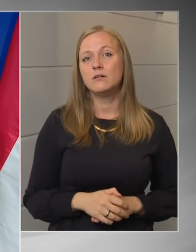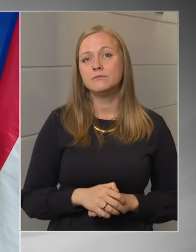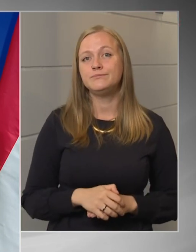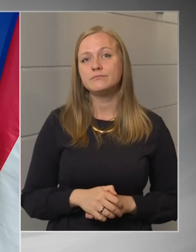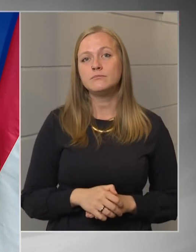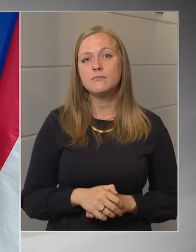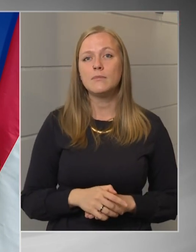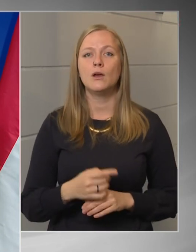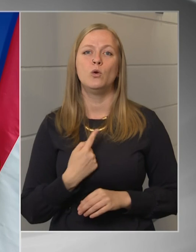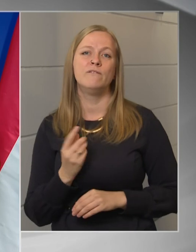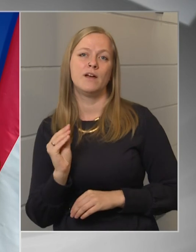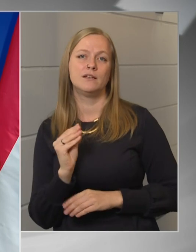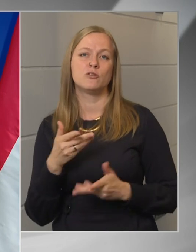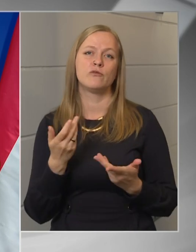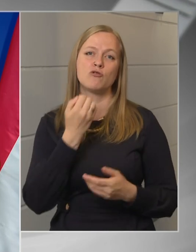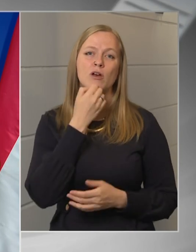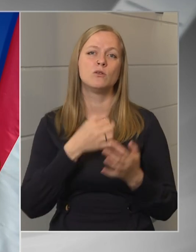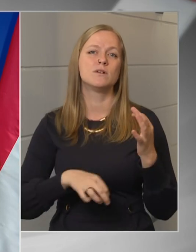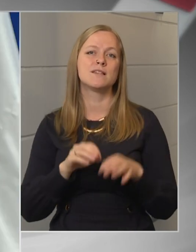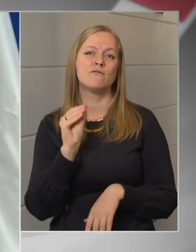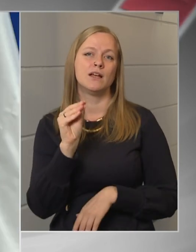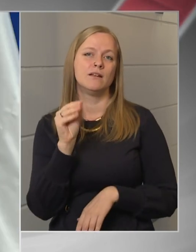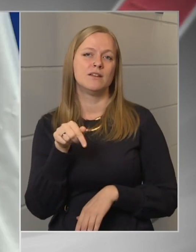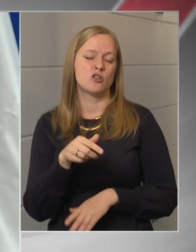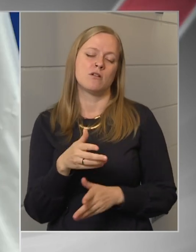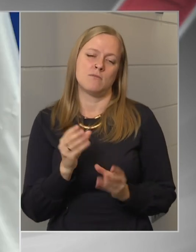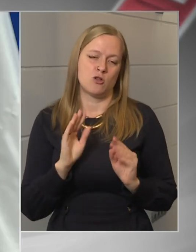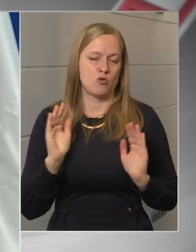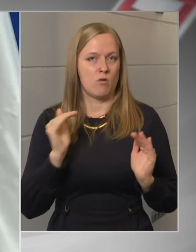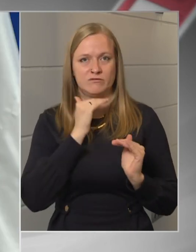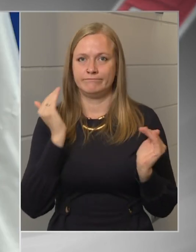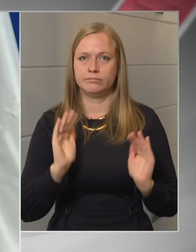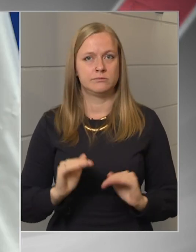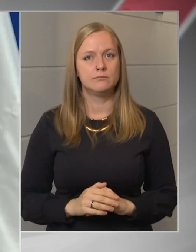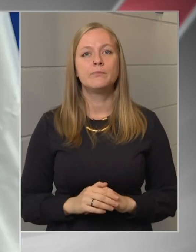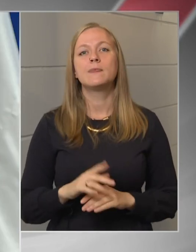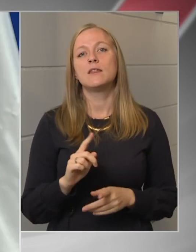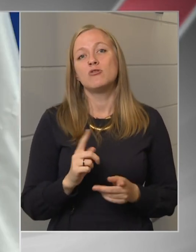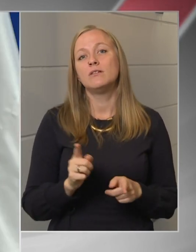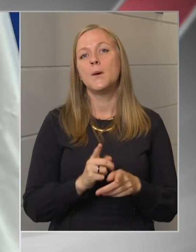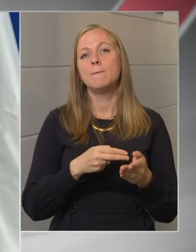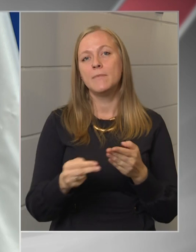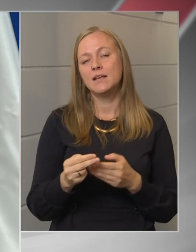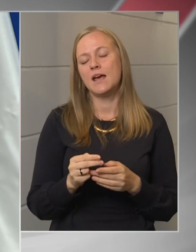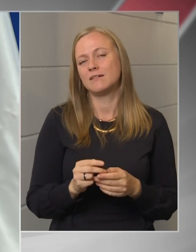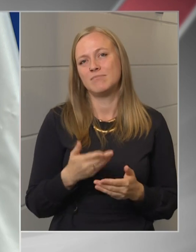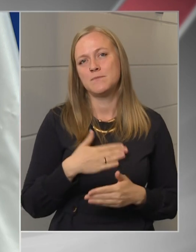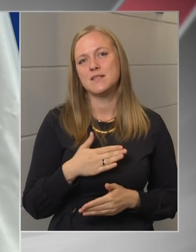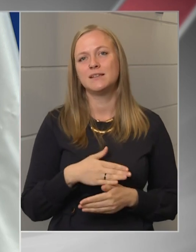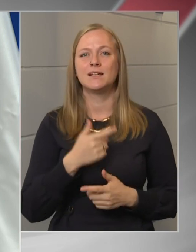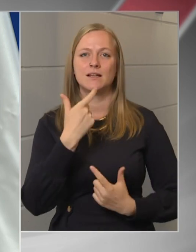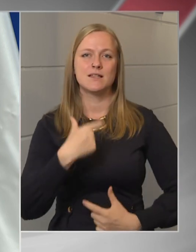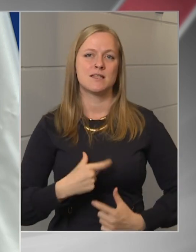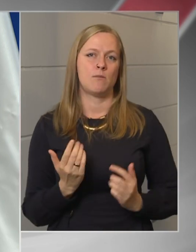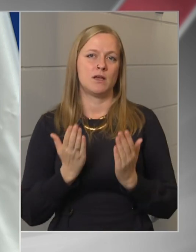önfejjelentésben, vagy a saját országú fejjelentésben, ami sokat sokt, és azért a bírák különösebben nem szeretik a személyre